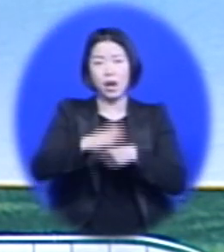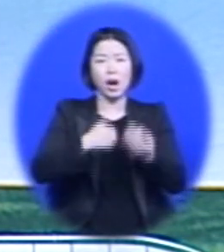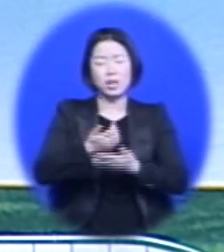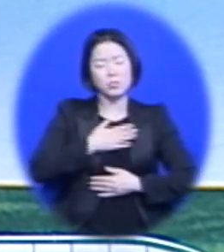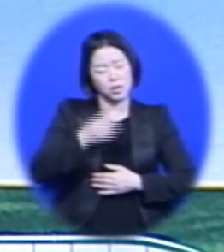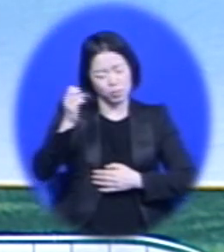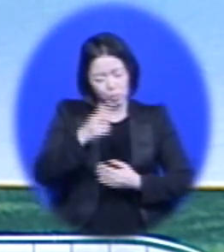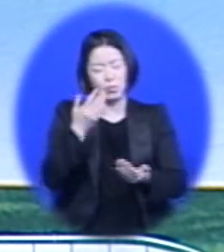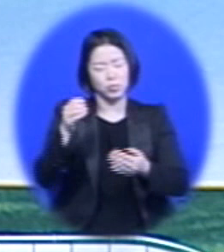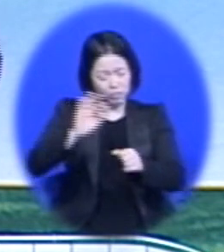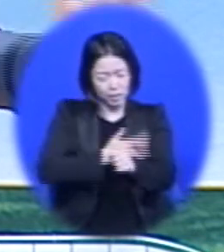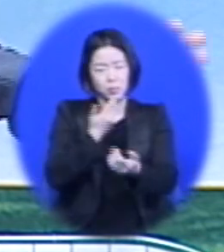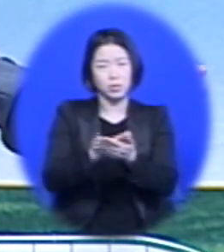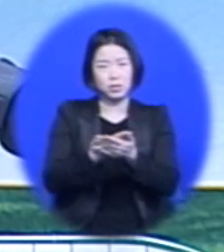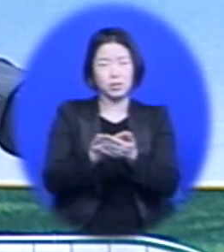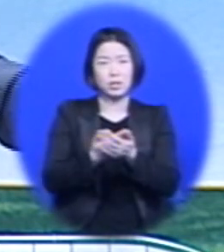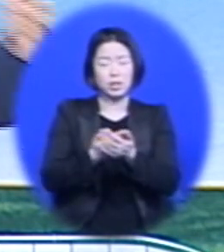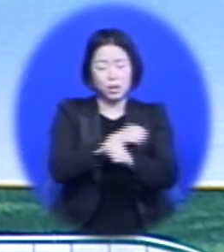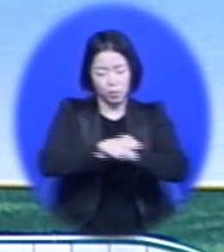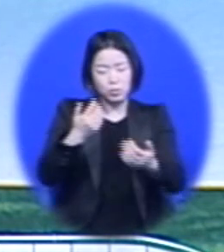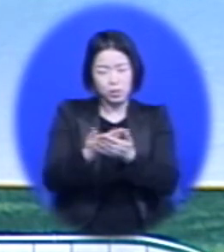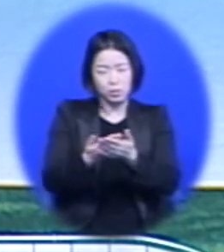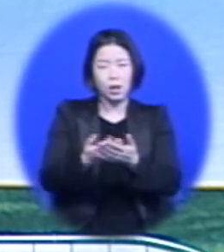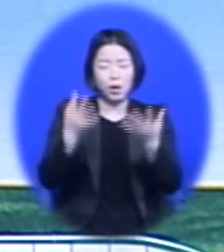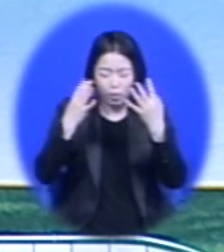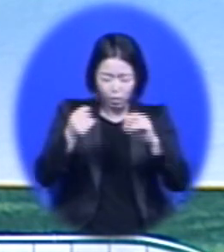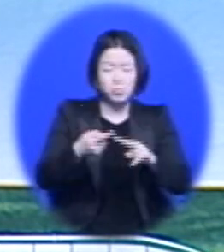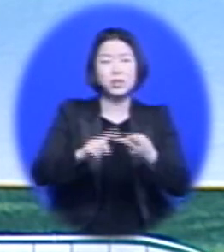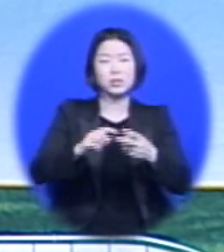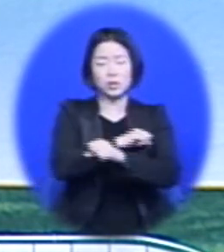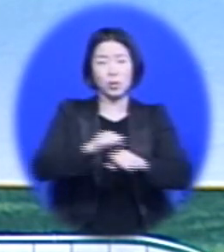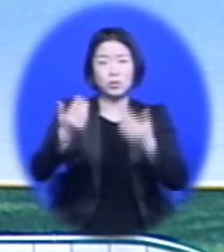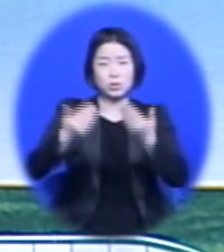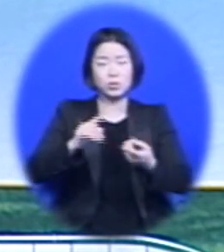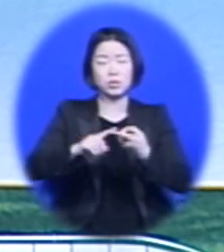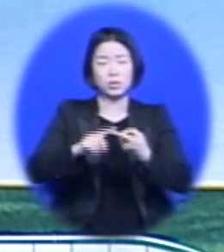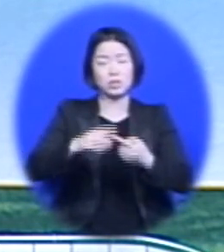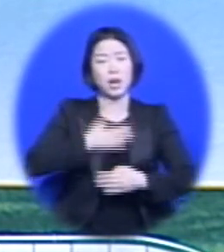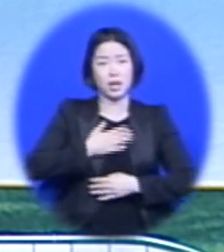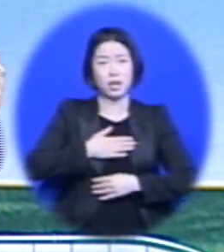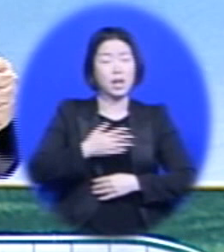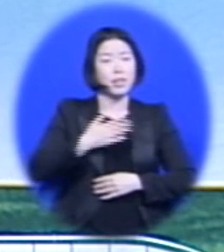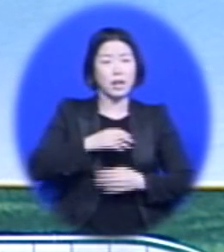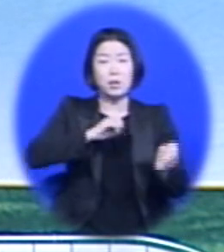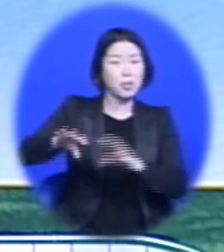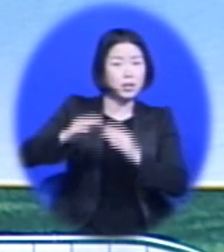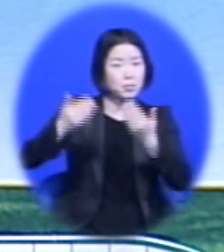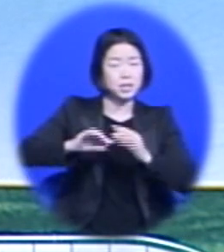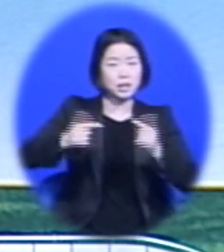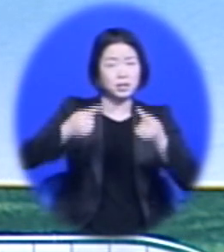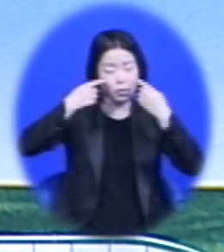잘못했어요. 하나님은 얼마든지 용서해 주시는 것을 알게 됩니다. 절대로 나는 버림받지 않는다는 확신이